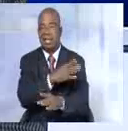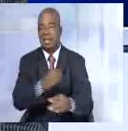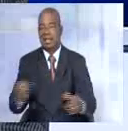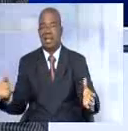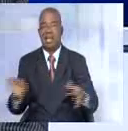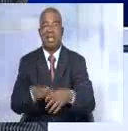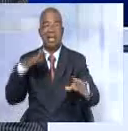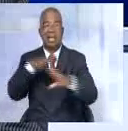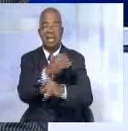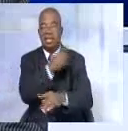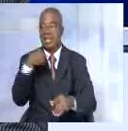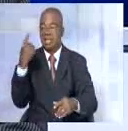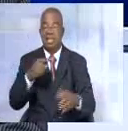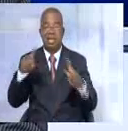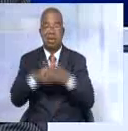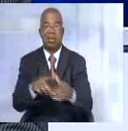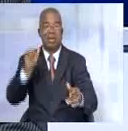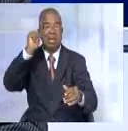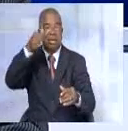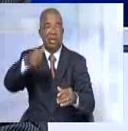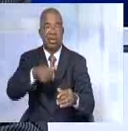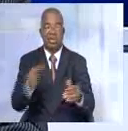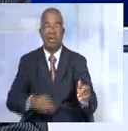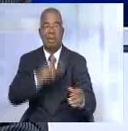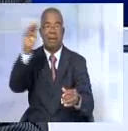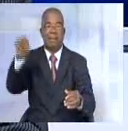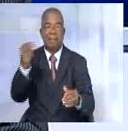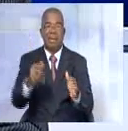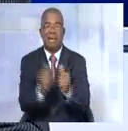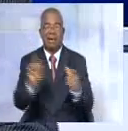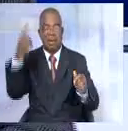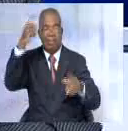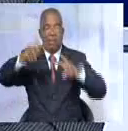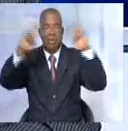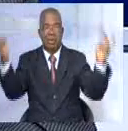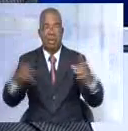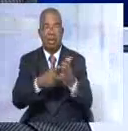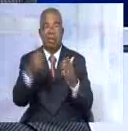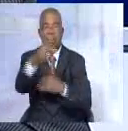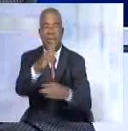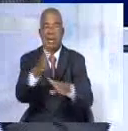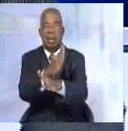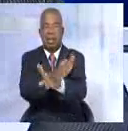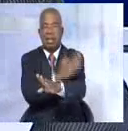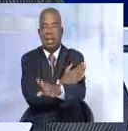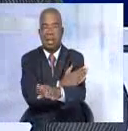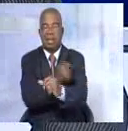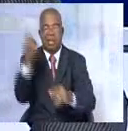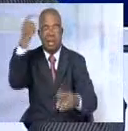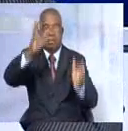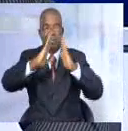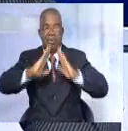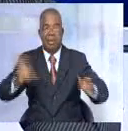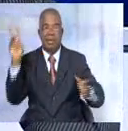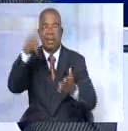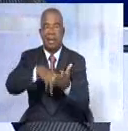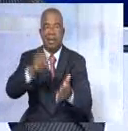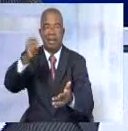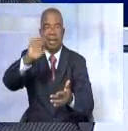Unies qui s'ouvre demain mardi avec pour thème le programme de développement pour